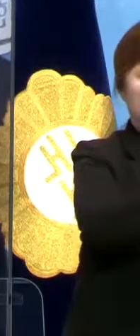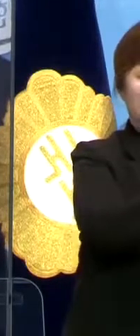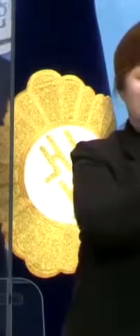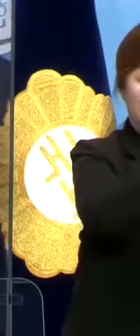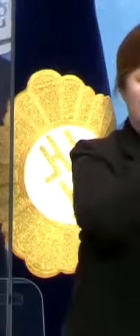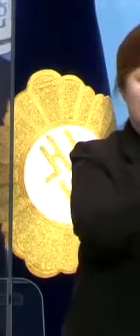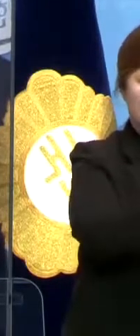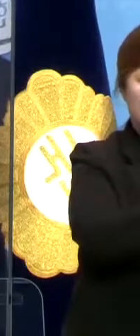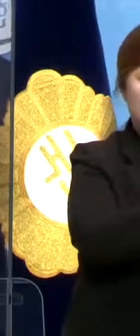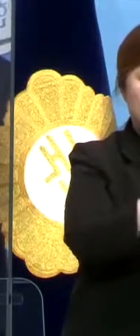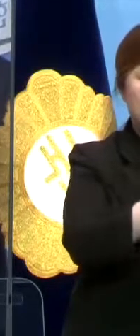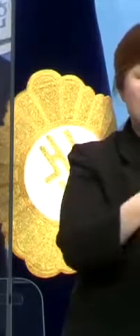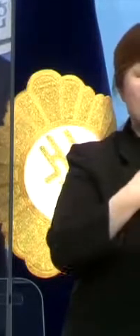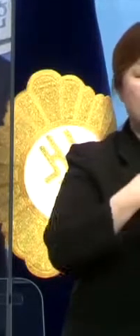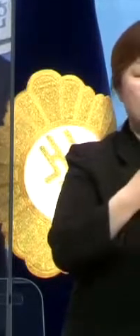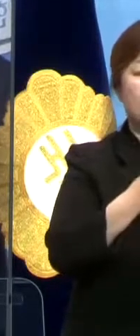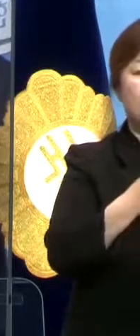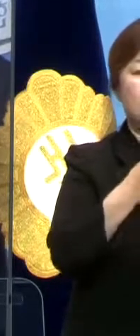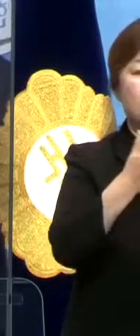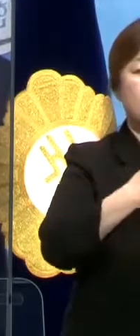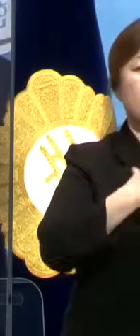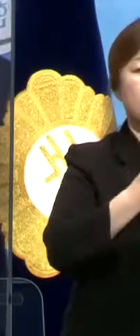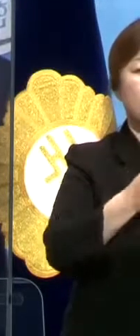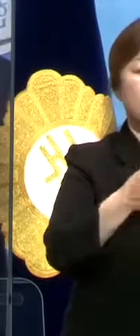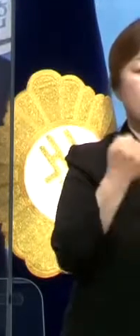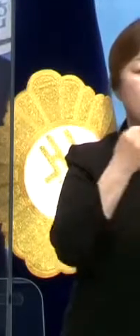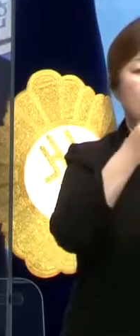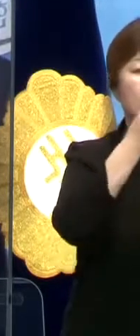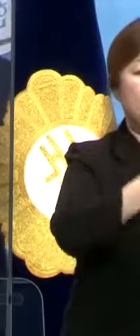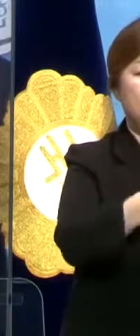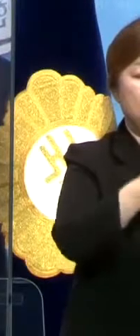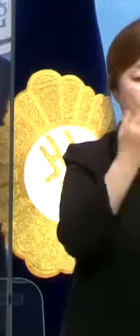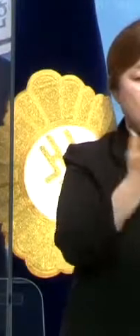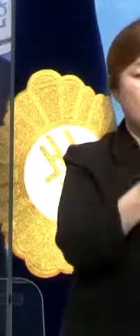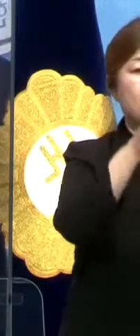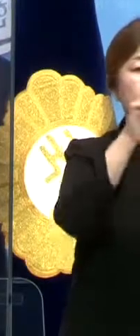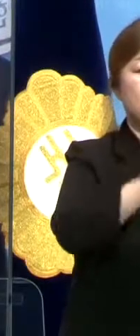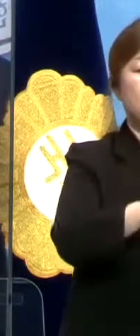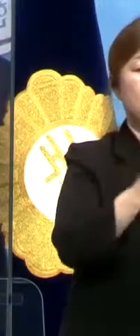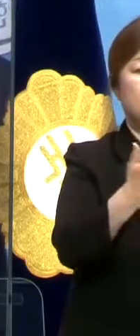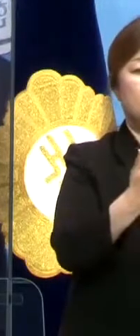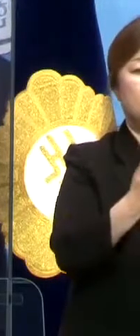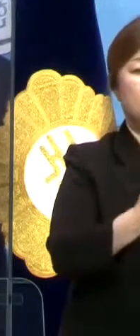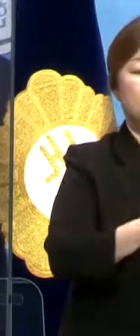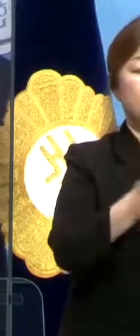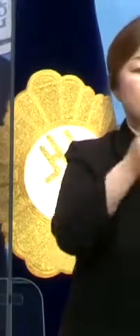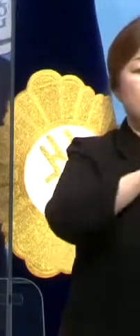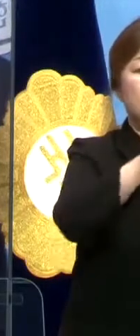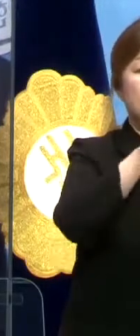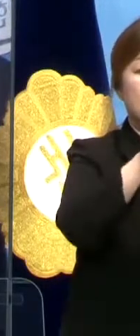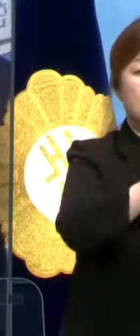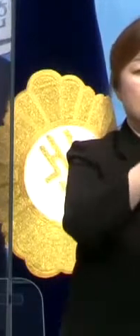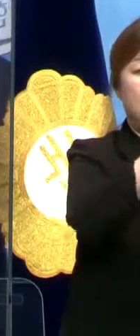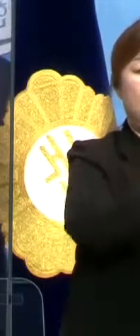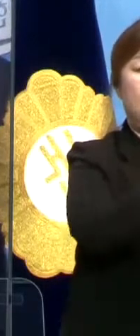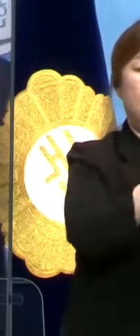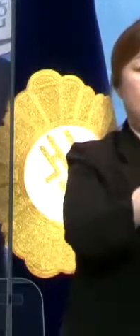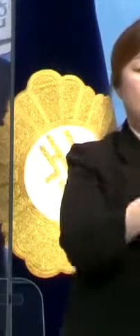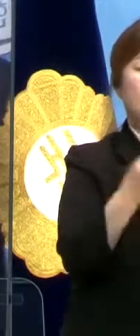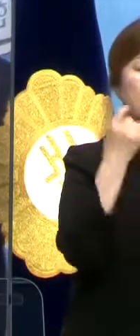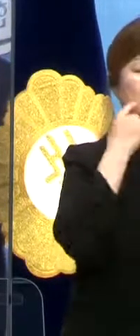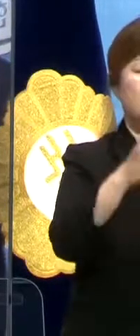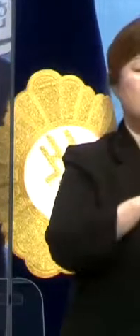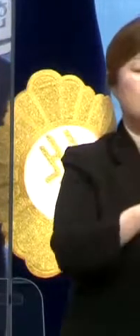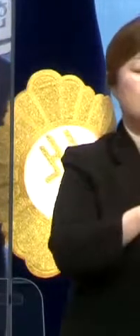산업안전 보험법 모두다 적용되어야 합니다 근데 지금 9 탕은 위장